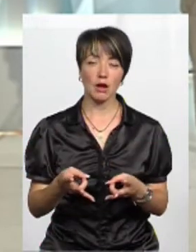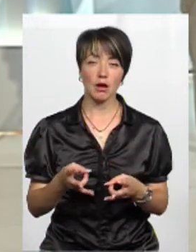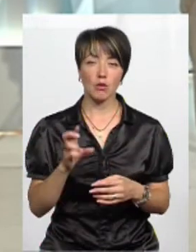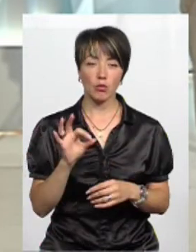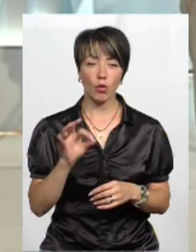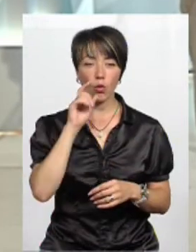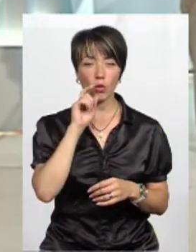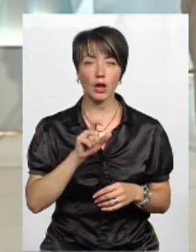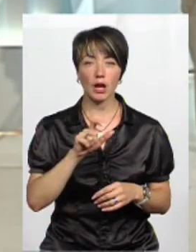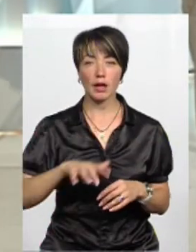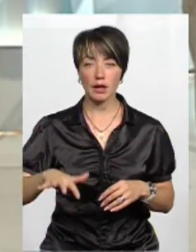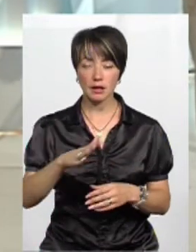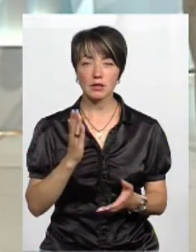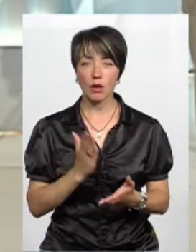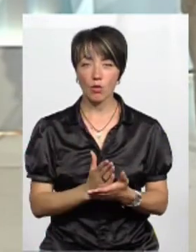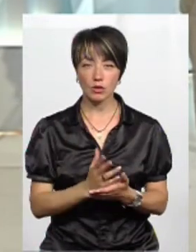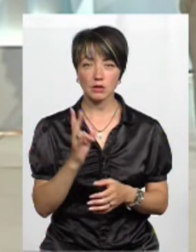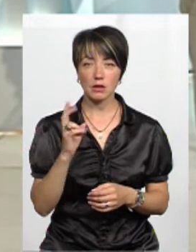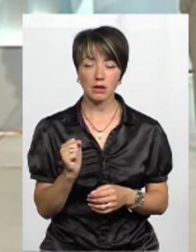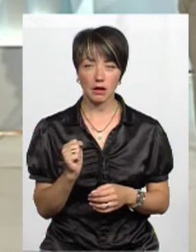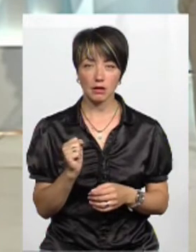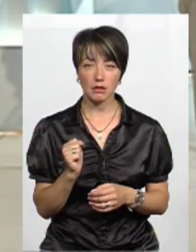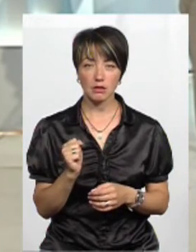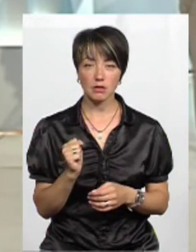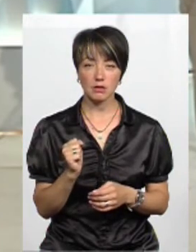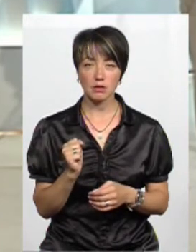що Україна знаходиться на